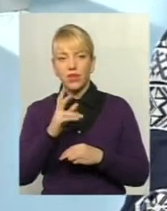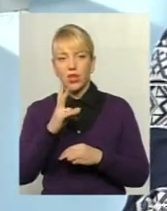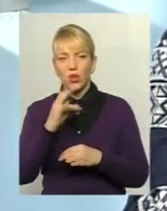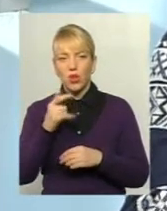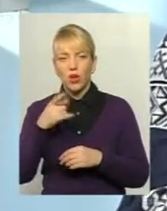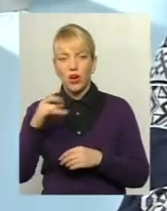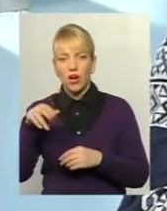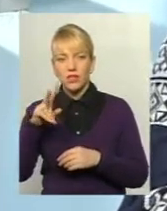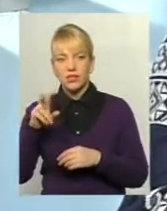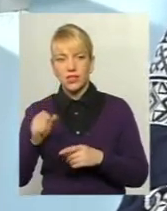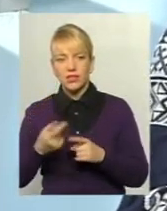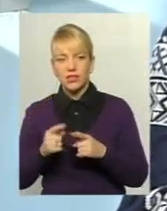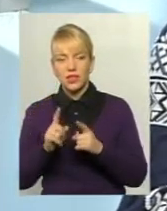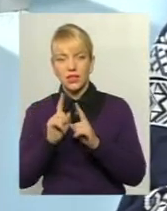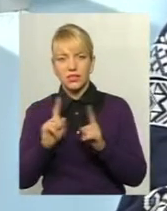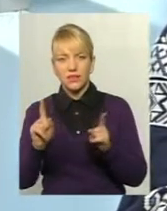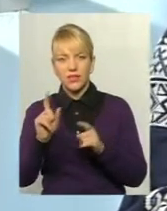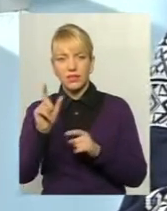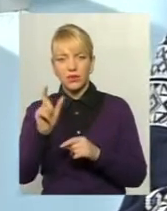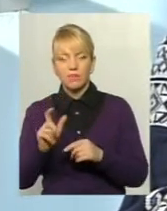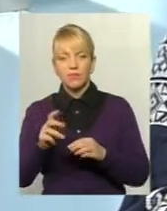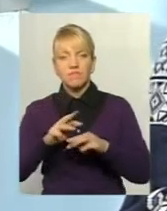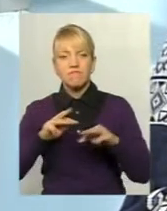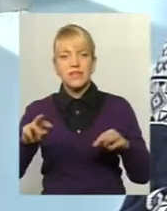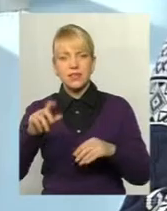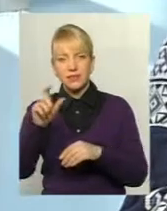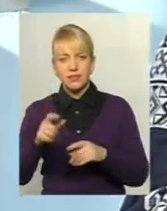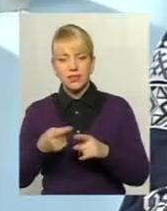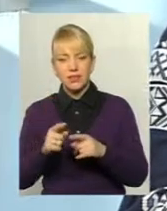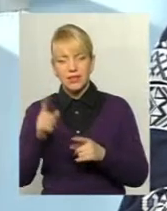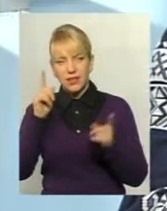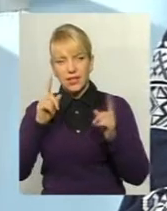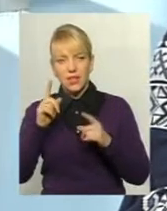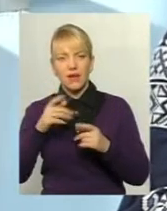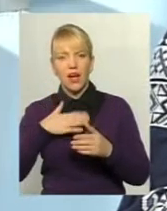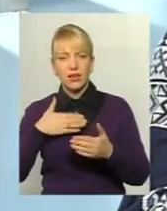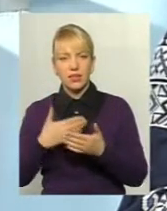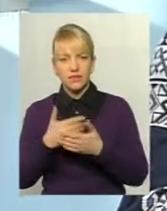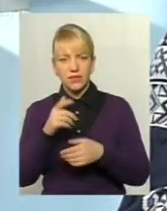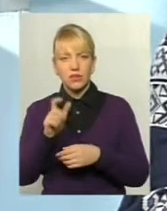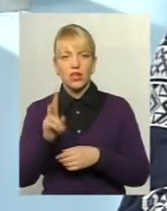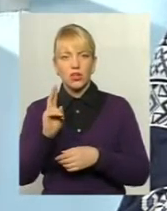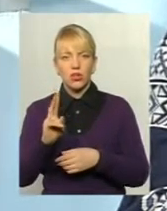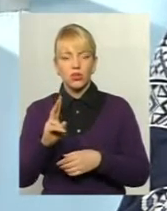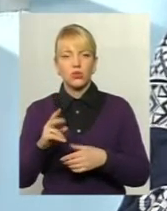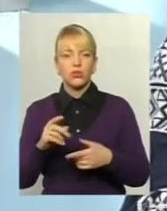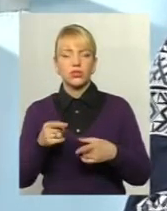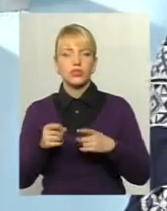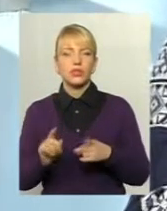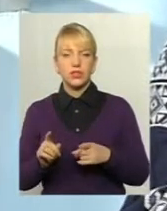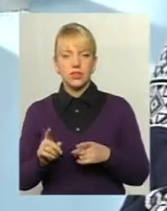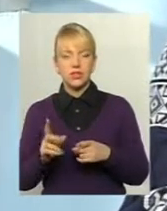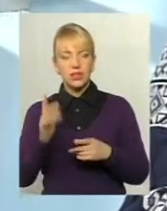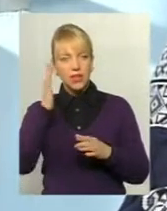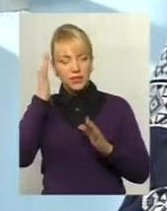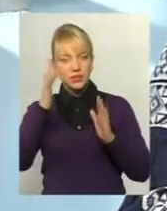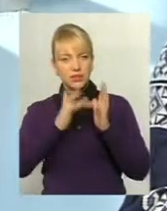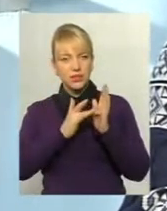Це надзвичайно активна людина, дизайнер, громадський діяч, яка дійсно націлена